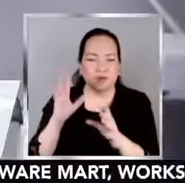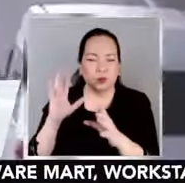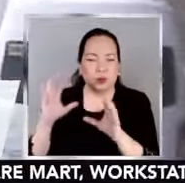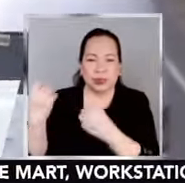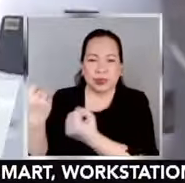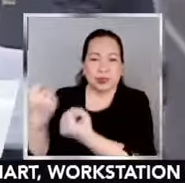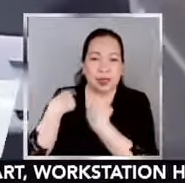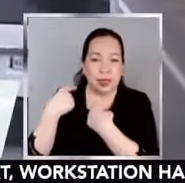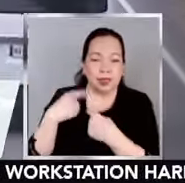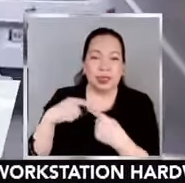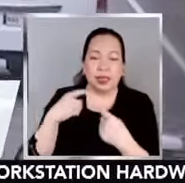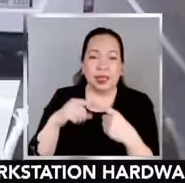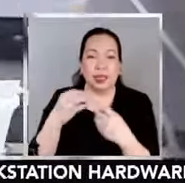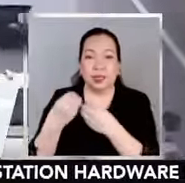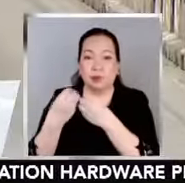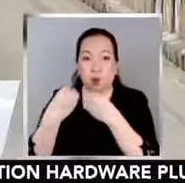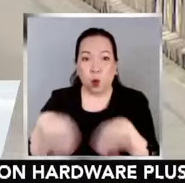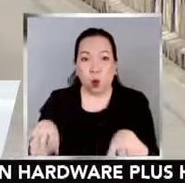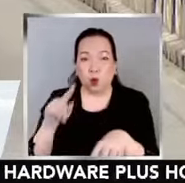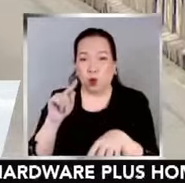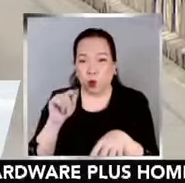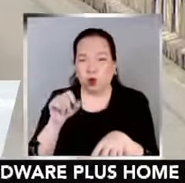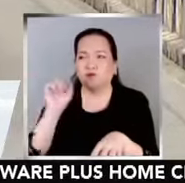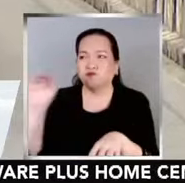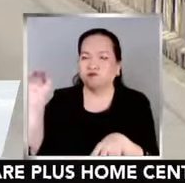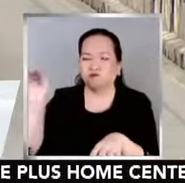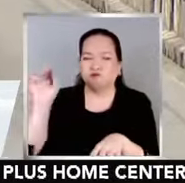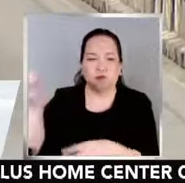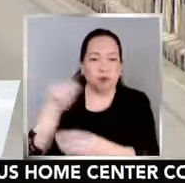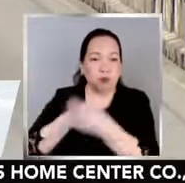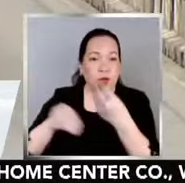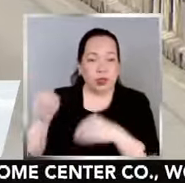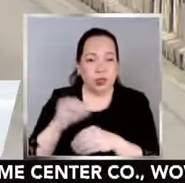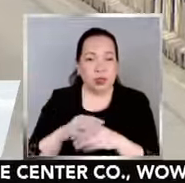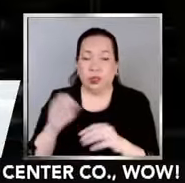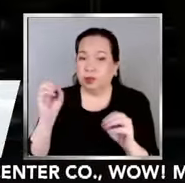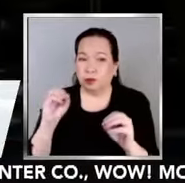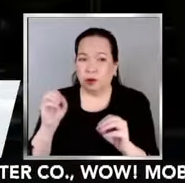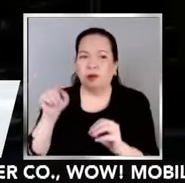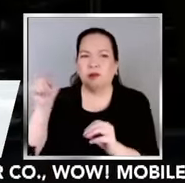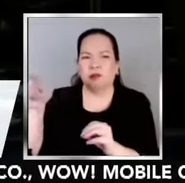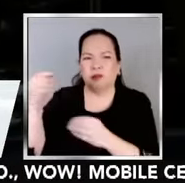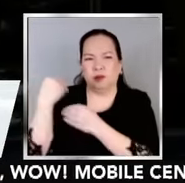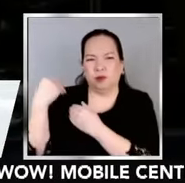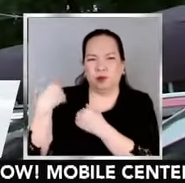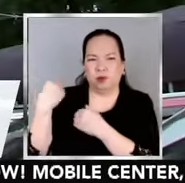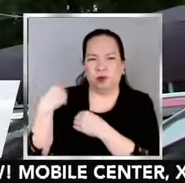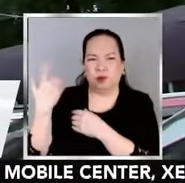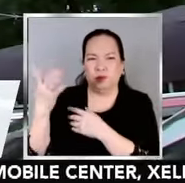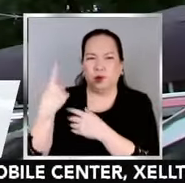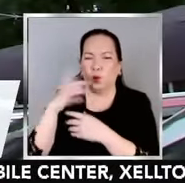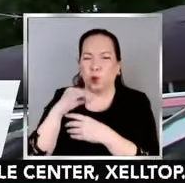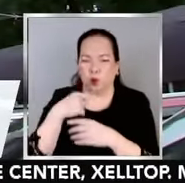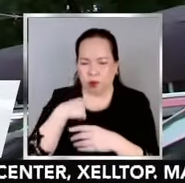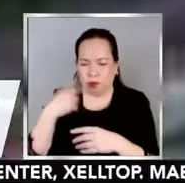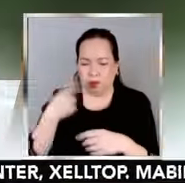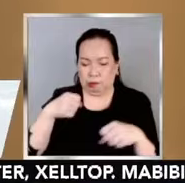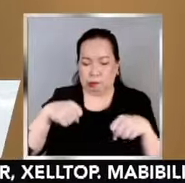ay sila din ang dapat kulitin sa kapalit. Kung wala, pwedeng managot ang dealer at ang motorista sa pagmamaneho ng walang